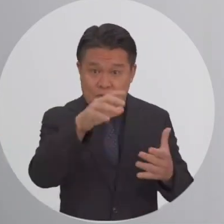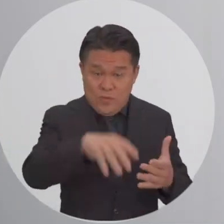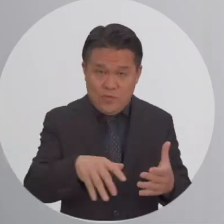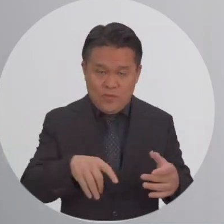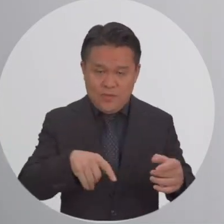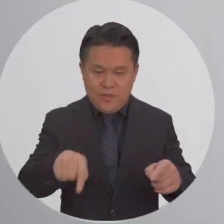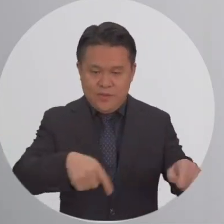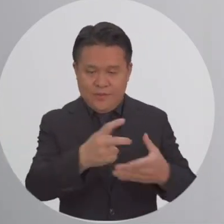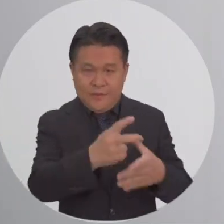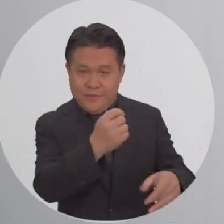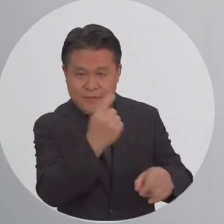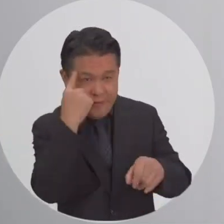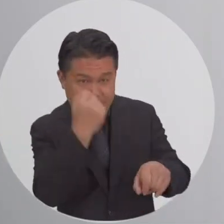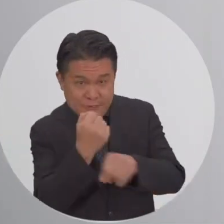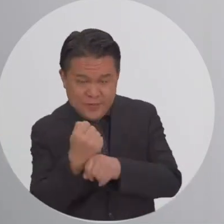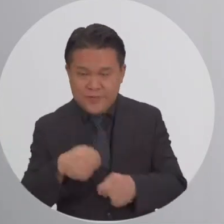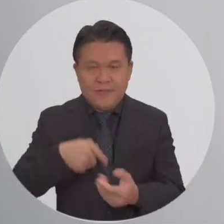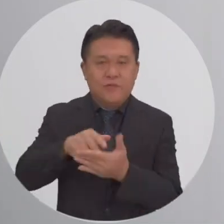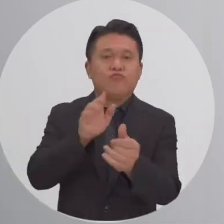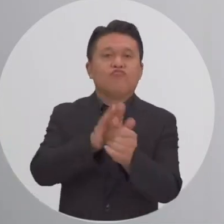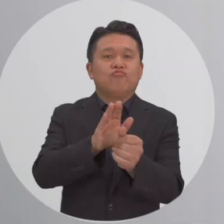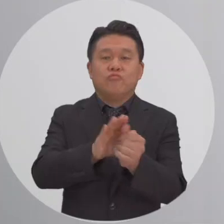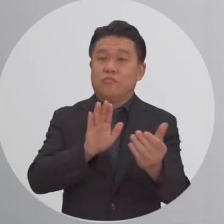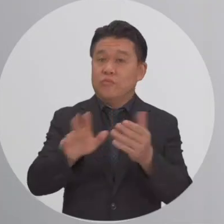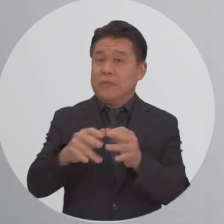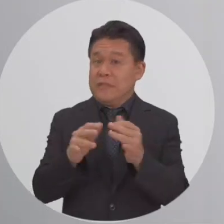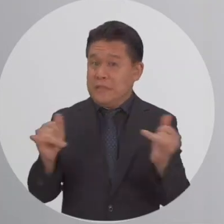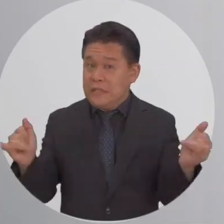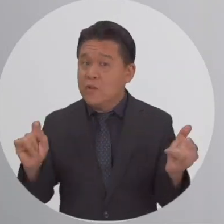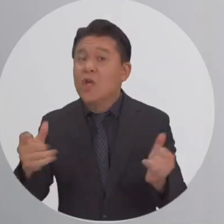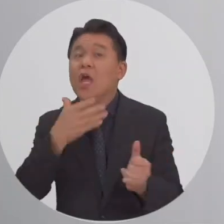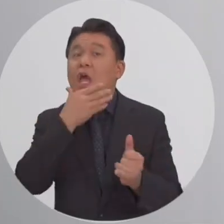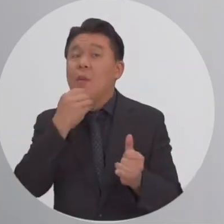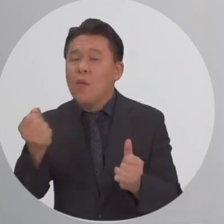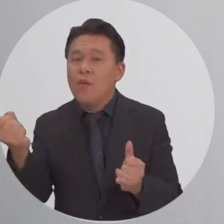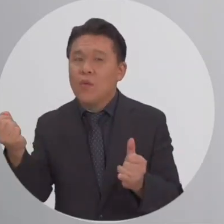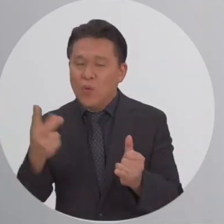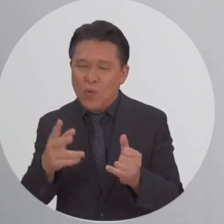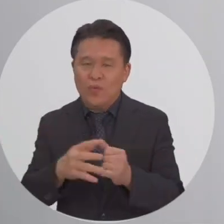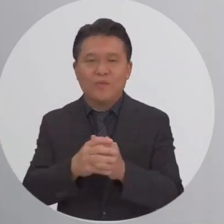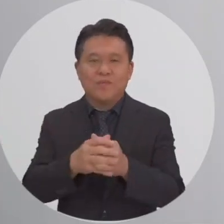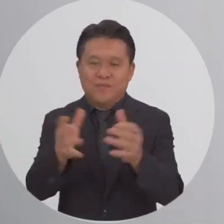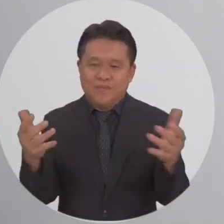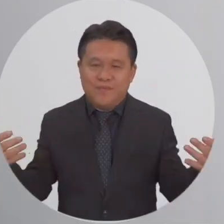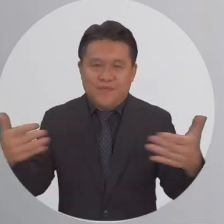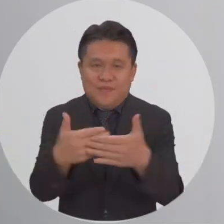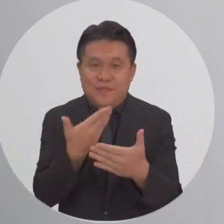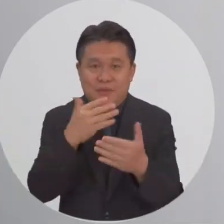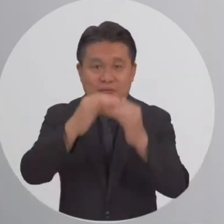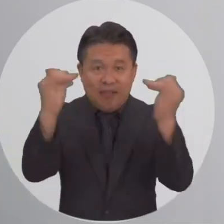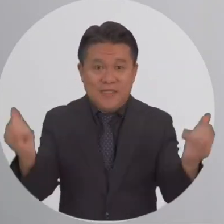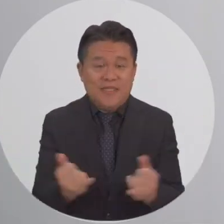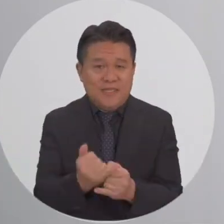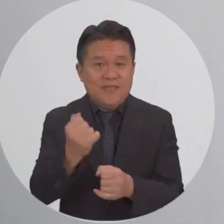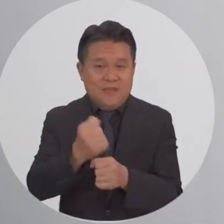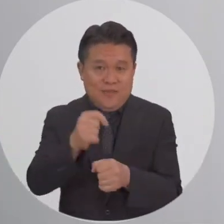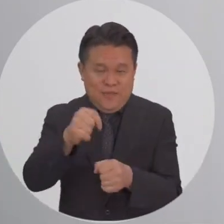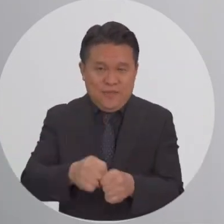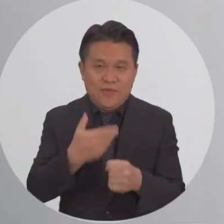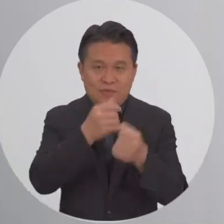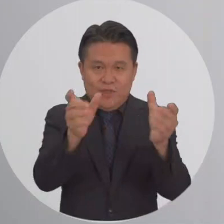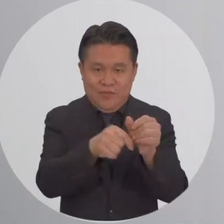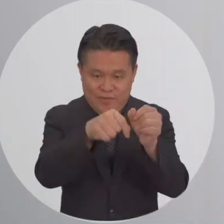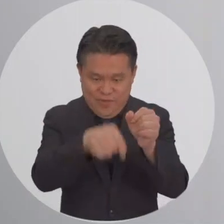한국장애인개발원은 정책개발과 자립 지원을 통해 장애인이 행복한 포용사회를 실현하는 보건복지부